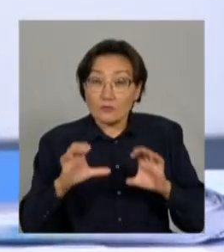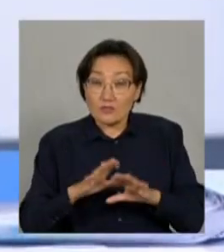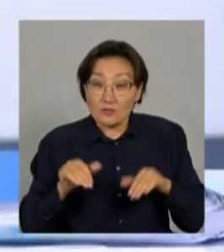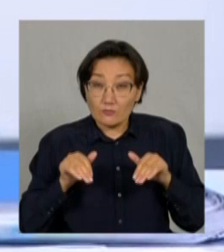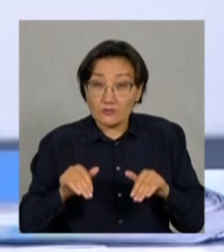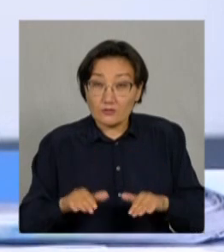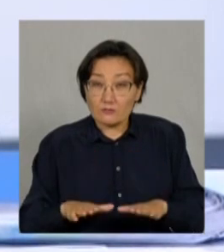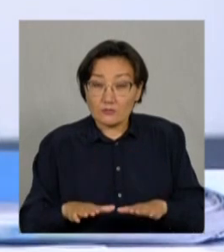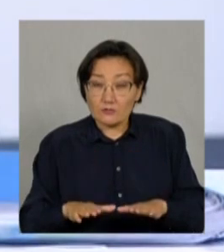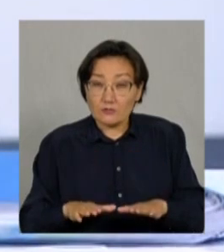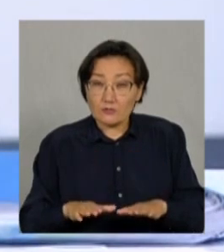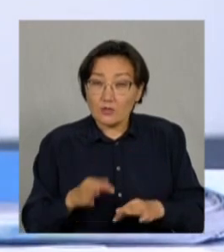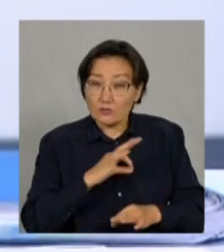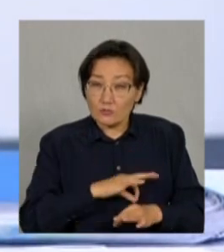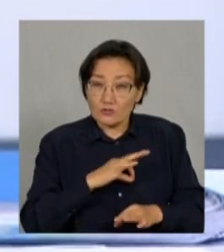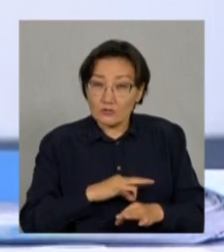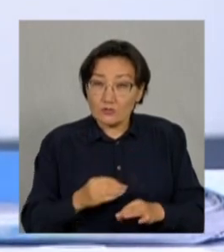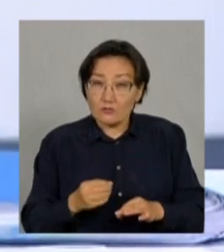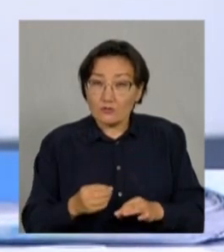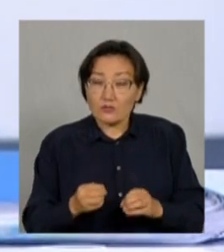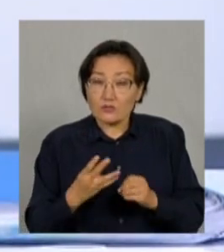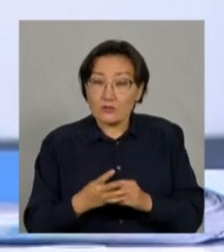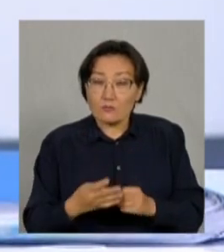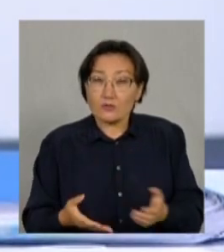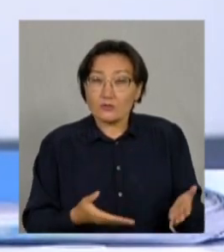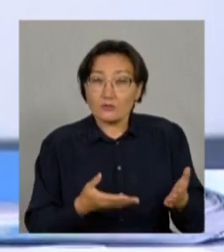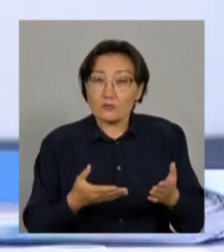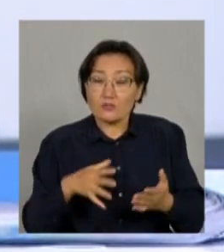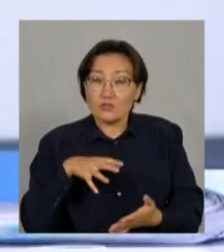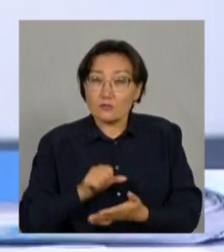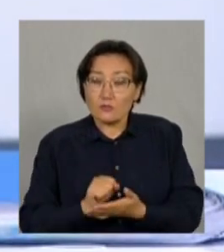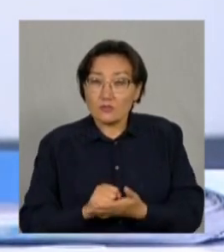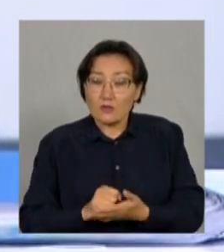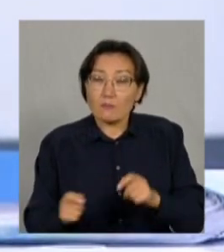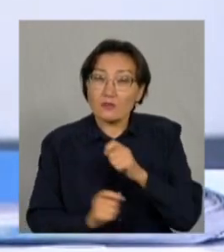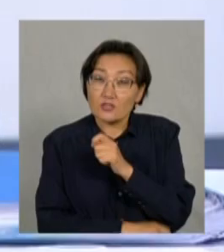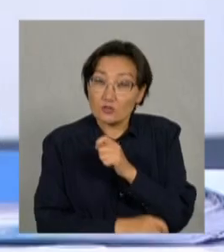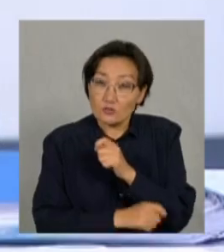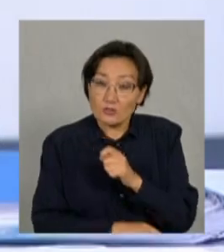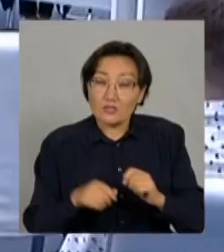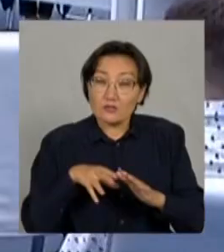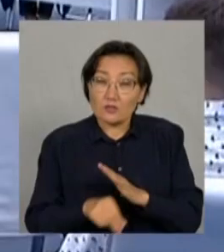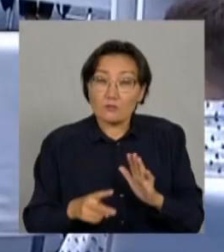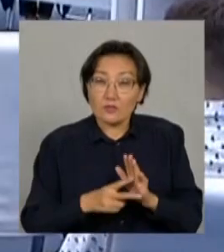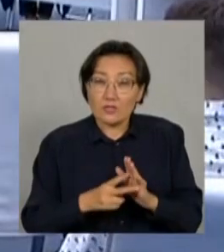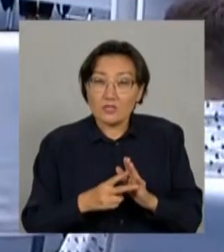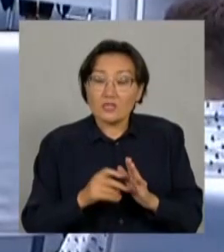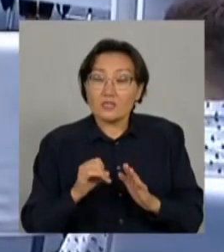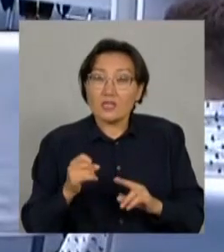лишение свободы с целью эксплуатации, 14 за вовлечение в занятия проституцией, в том числе 7